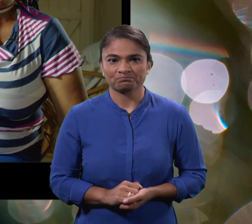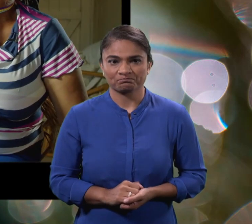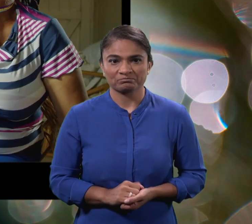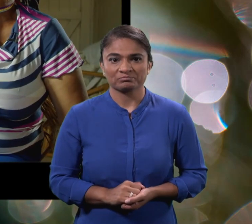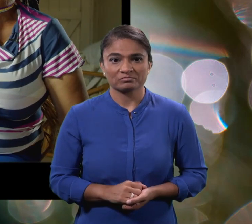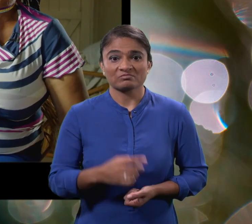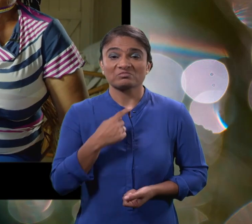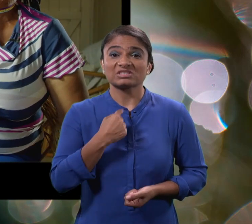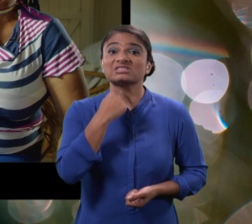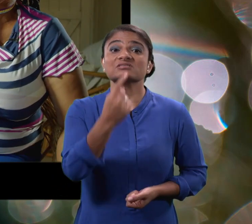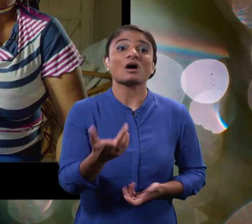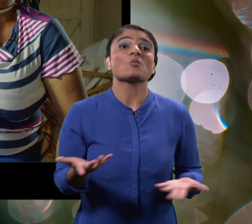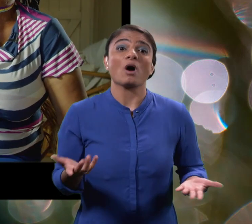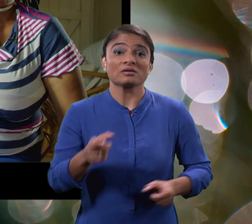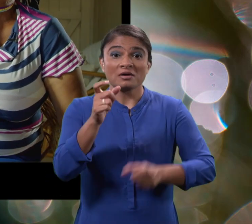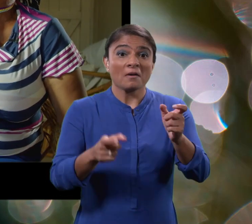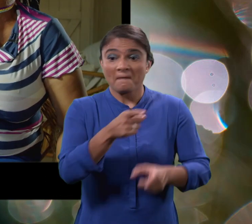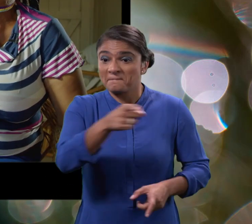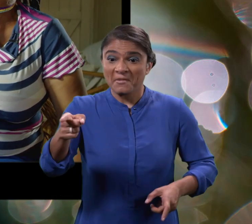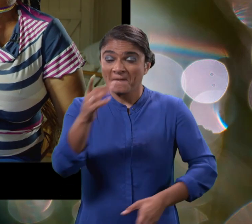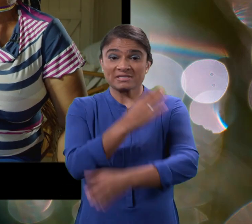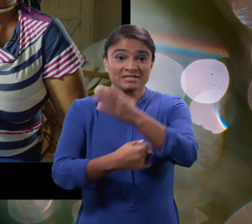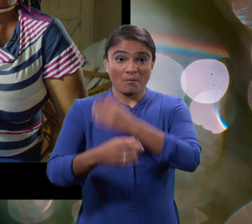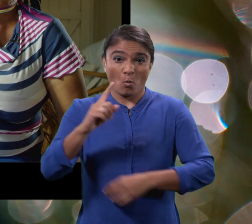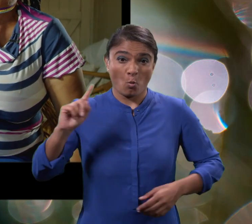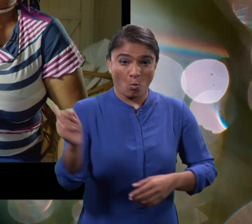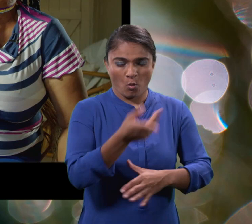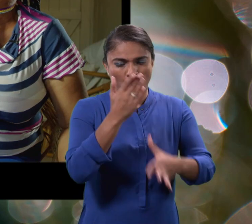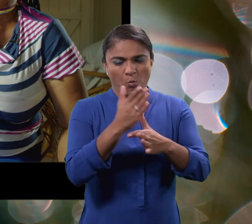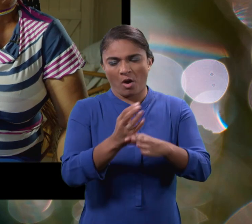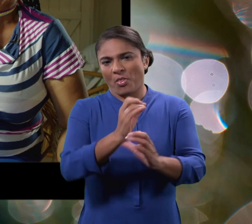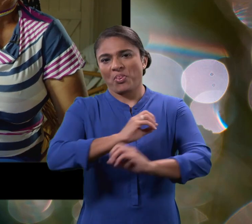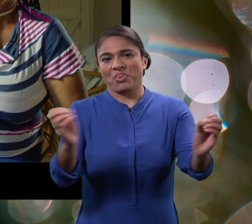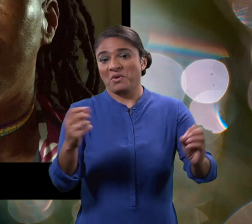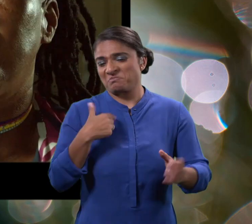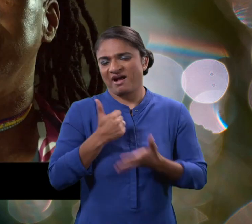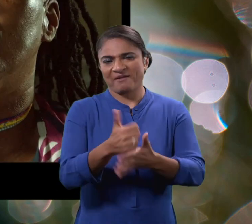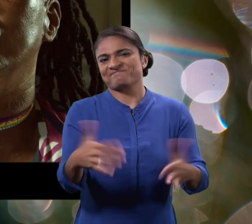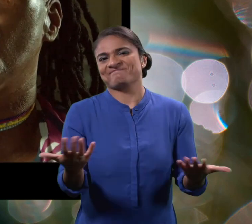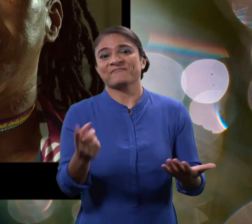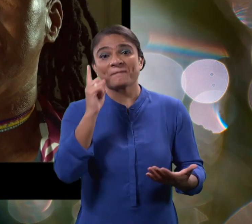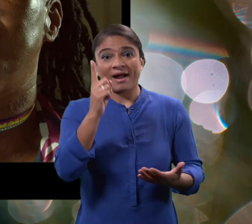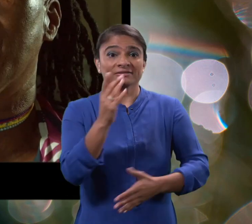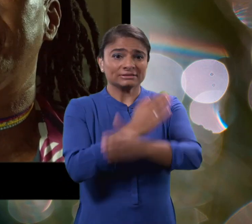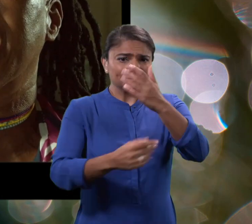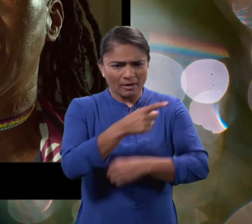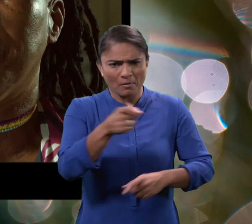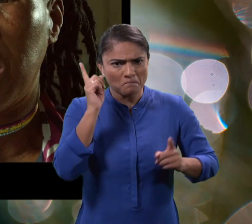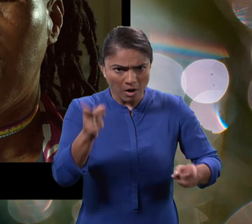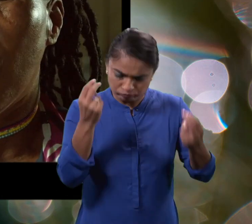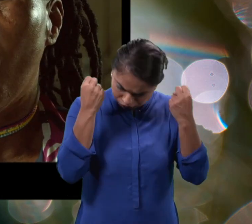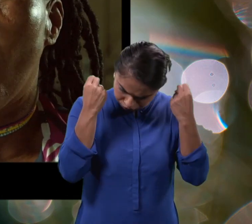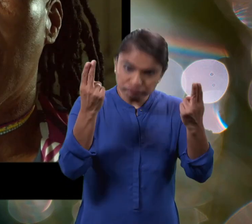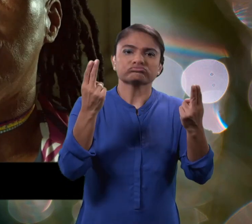mna ndizixelele okokubana akho mntu uzohlala phantsi ekhubazekile ndikhona mna. Funeka umntu okhubazeka avuka